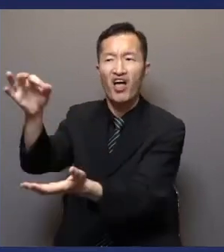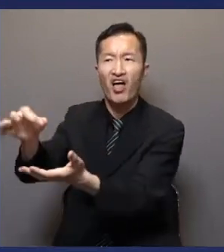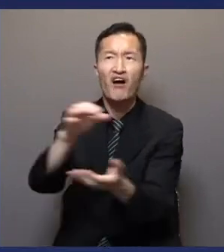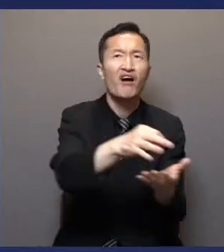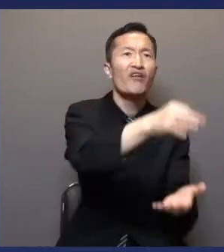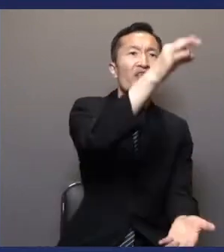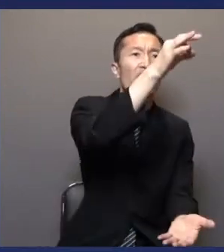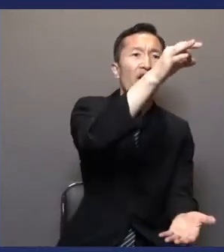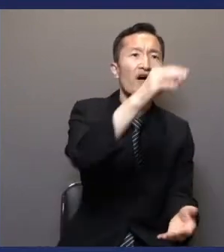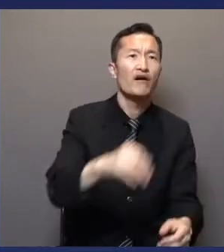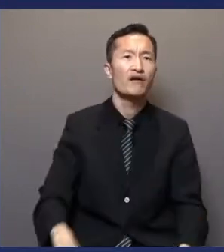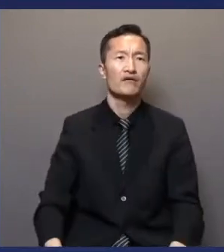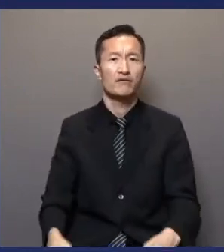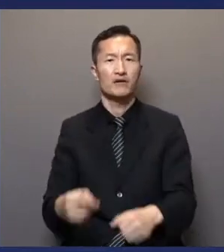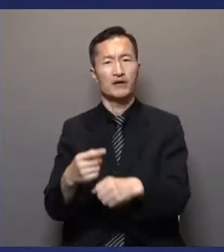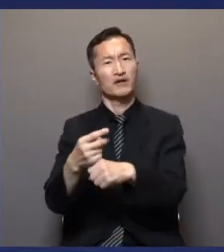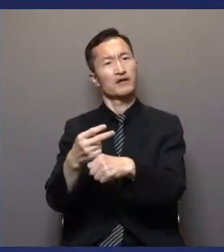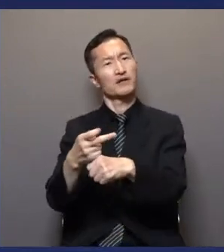작년 12월